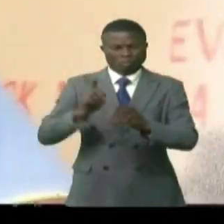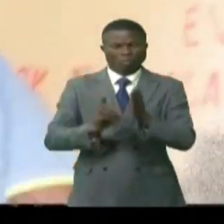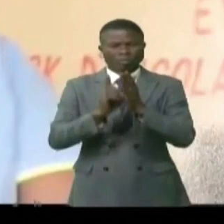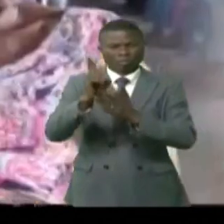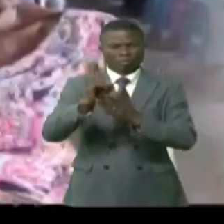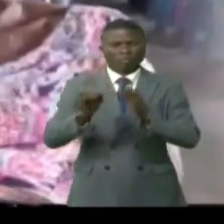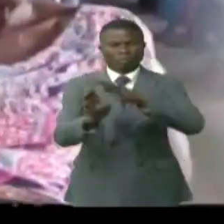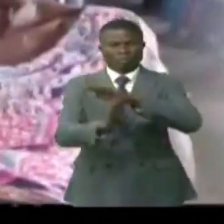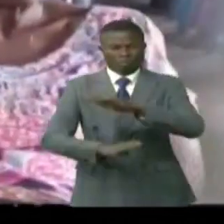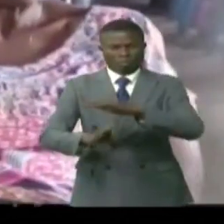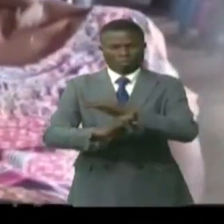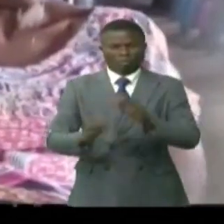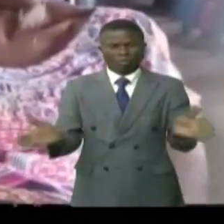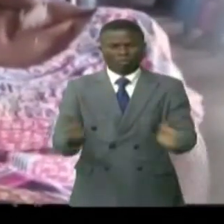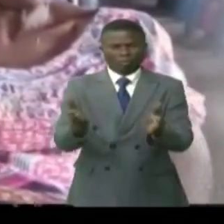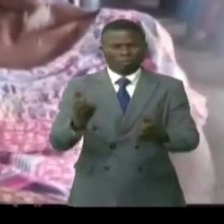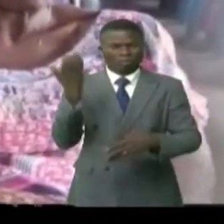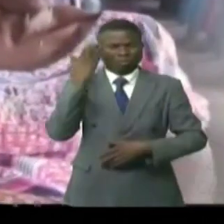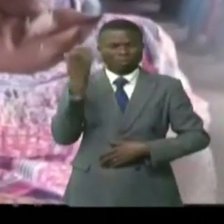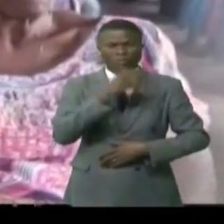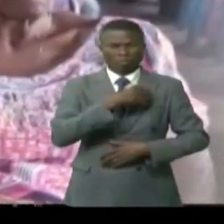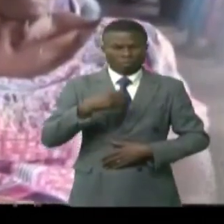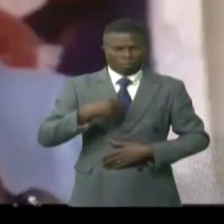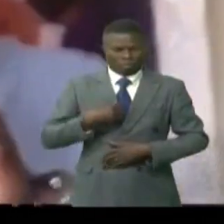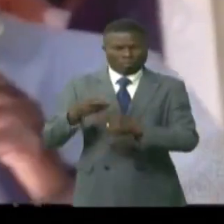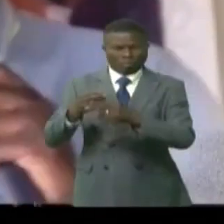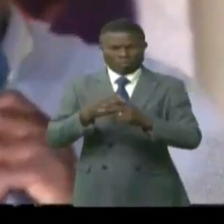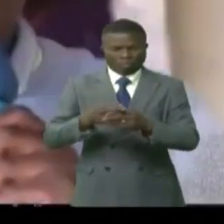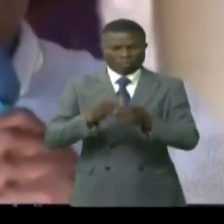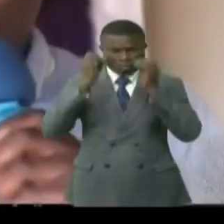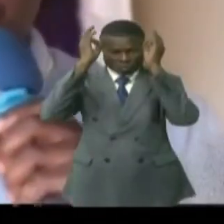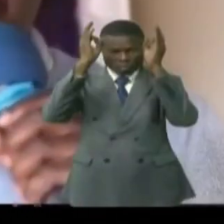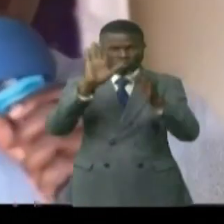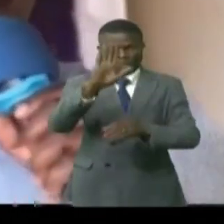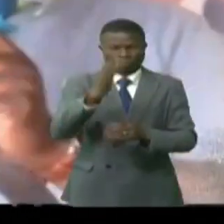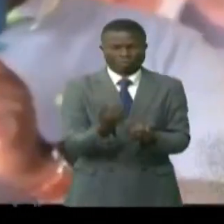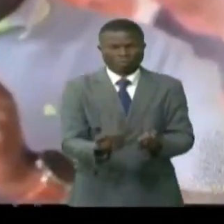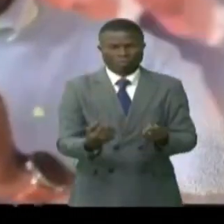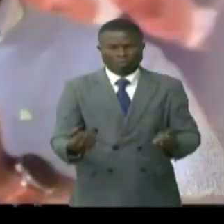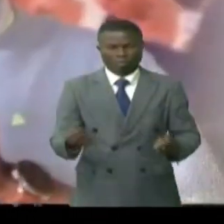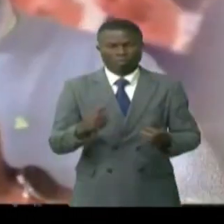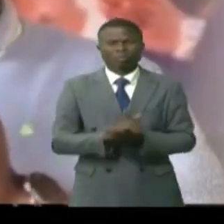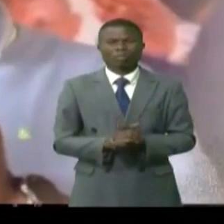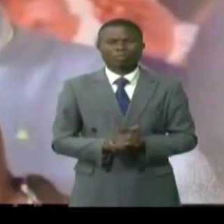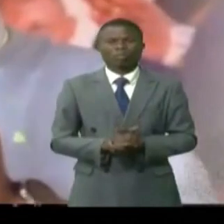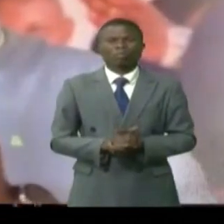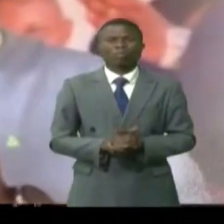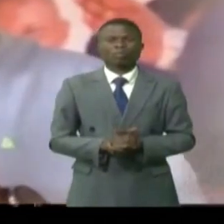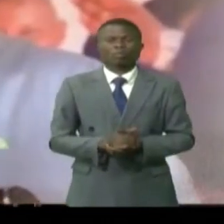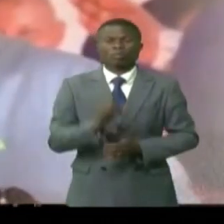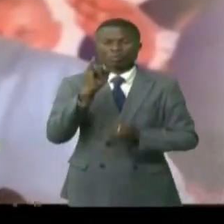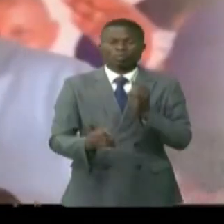à la base a exhorté le parent de suivre de près l'éducation de leurs enfants.